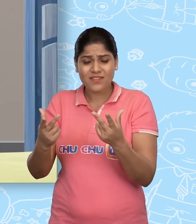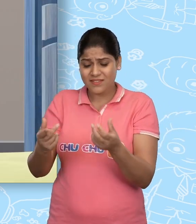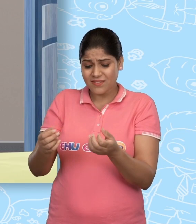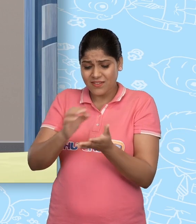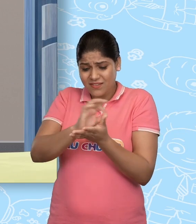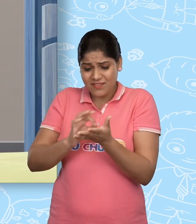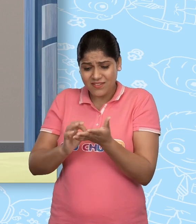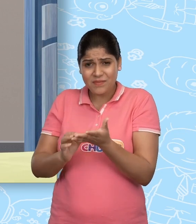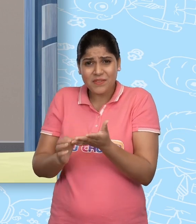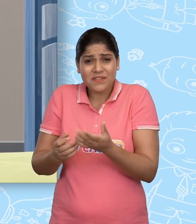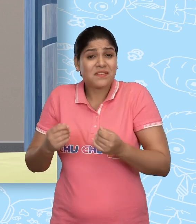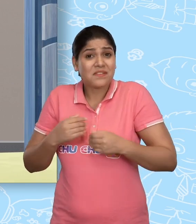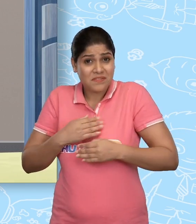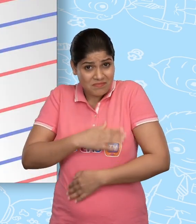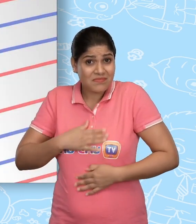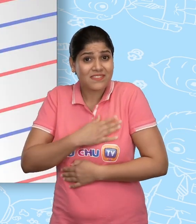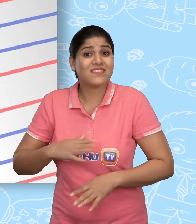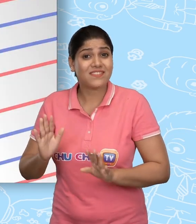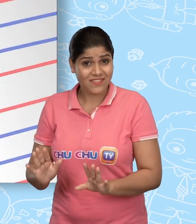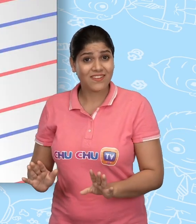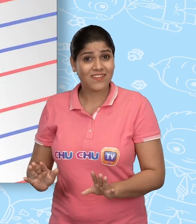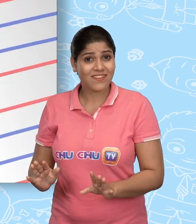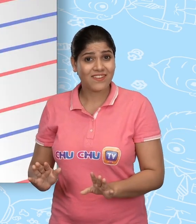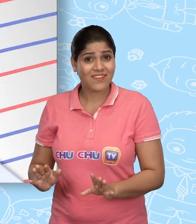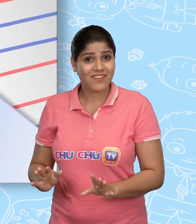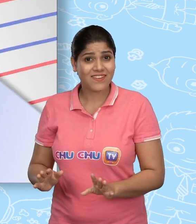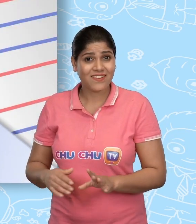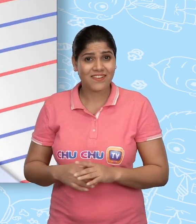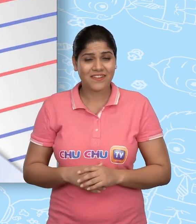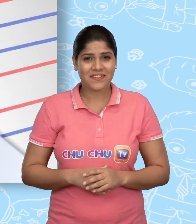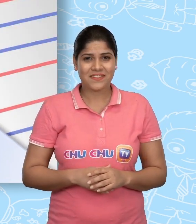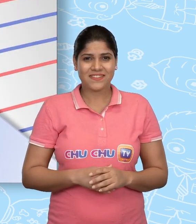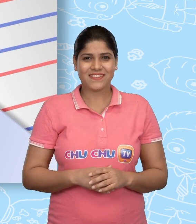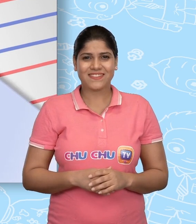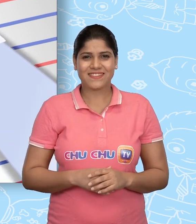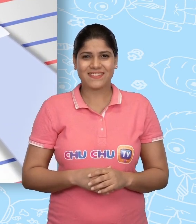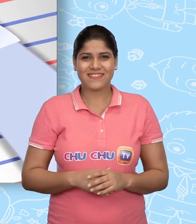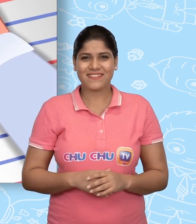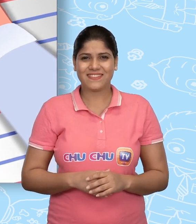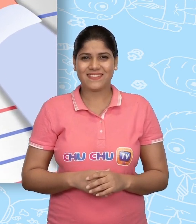उसे आश्चर्य हुआ कि लिखना भी इतना मजेदार हो सकता है।